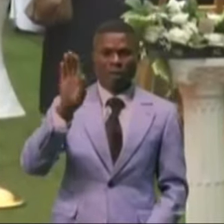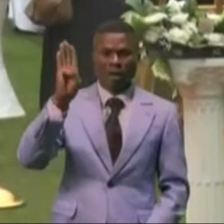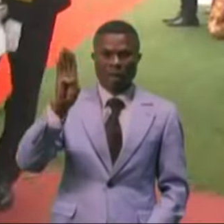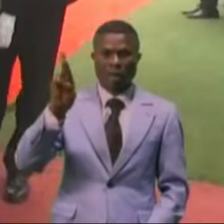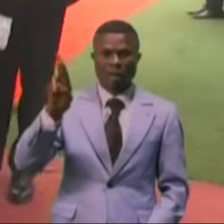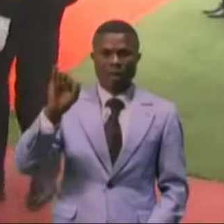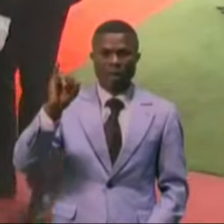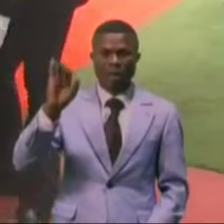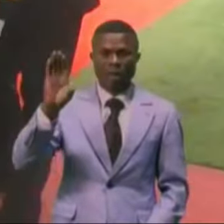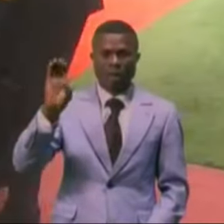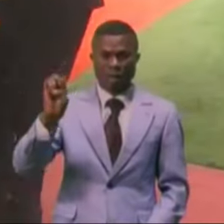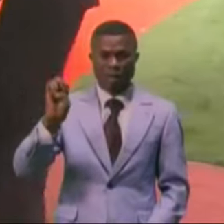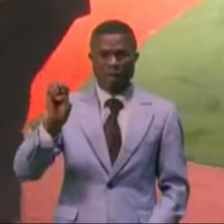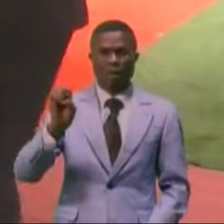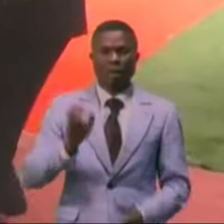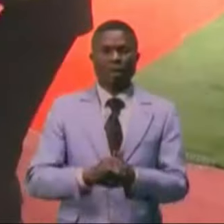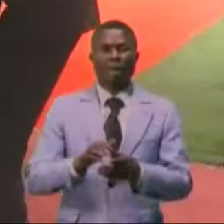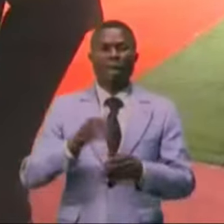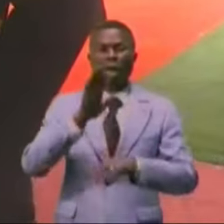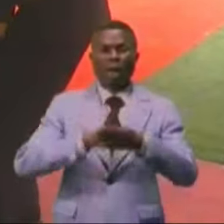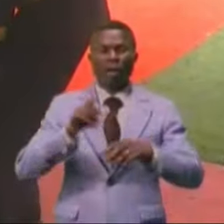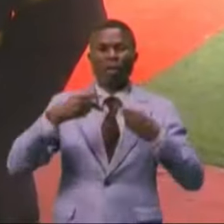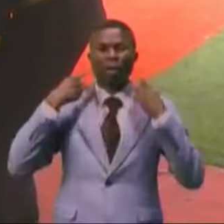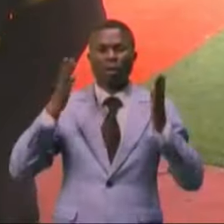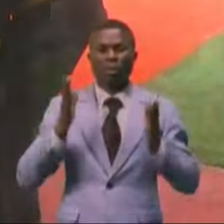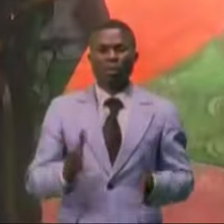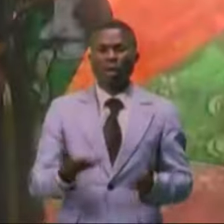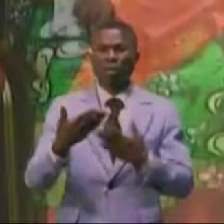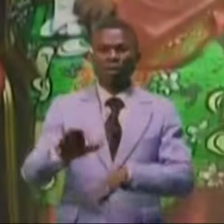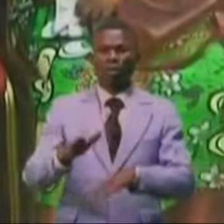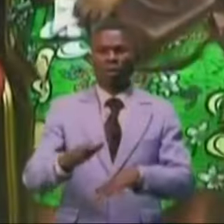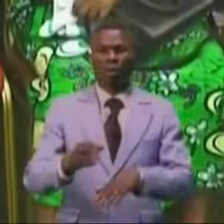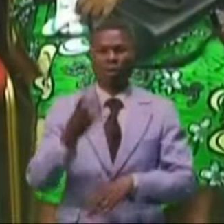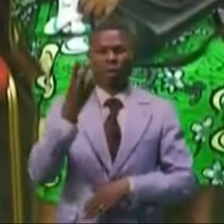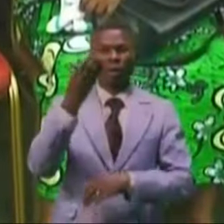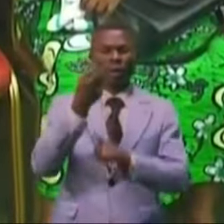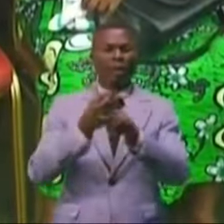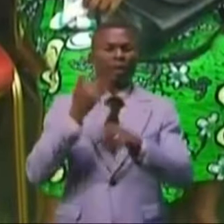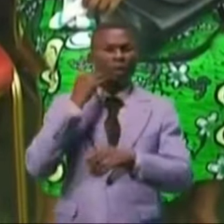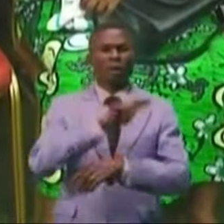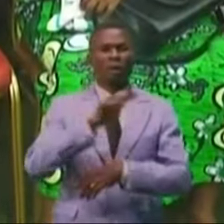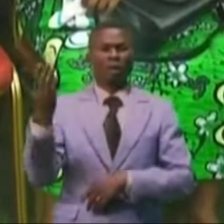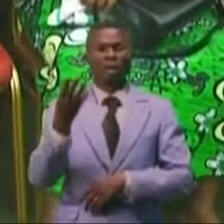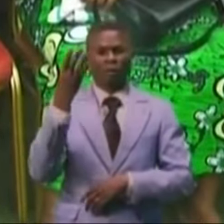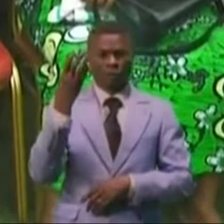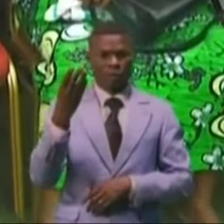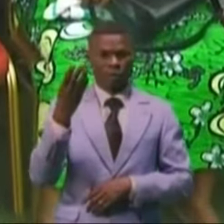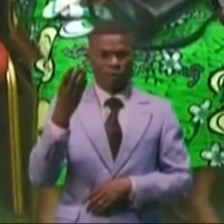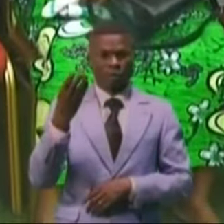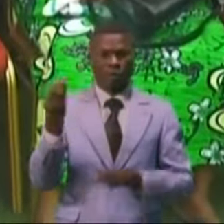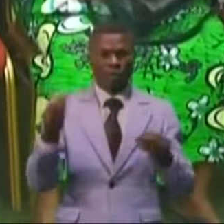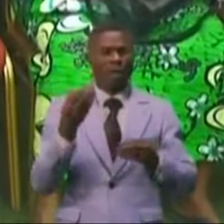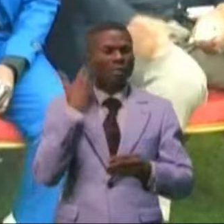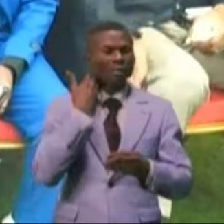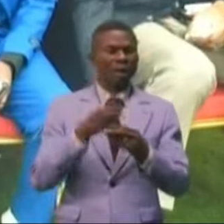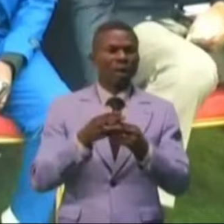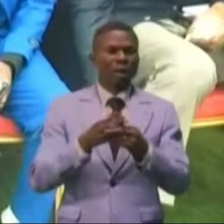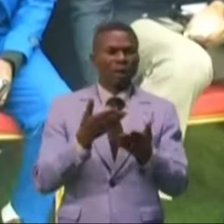appelait affectueusement Pasta, a tiré sa révérence le 4 juin 2024 dernier, suite d'une courte